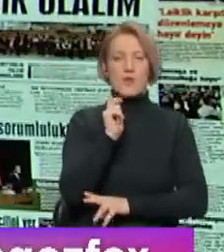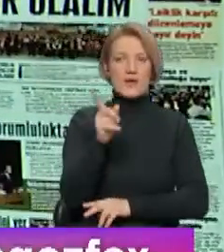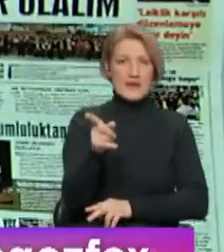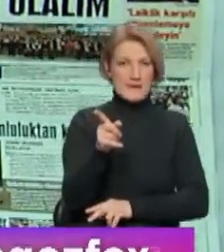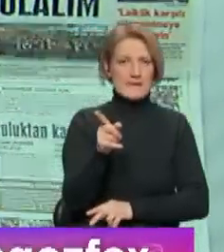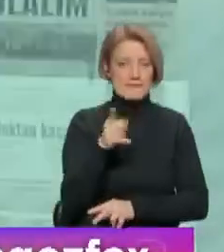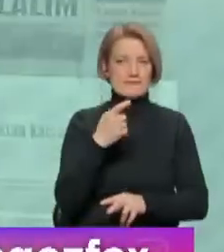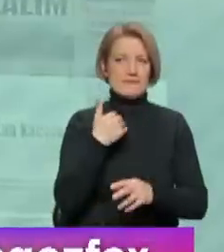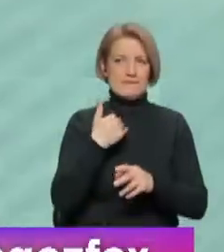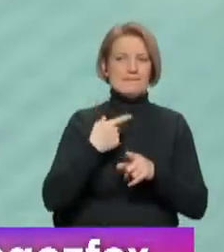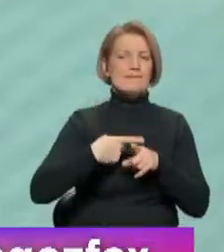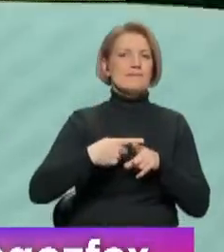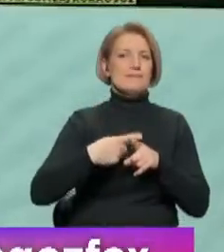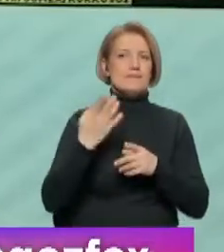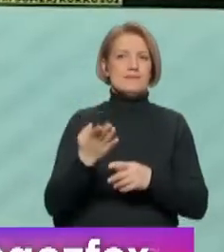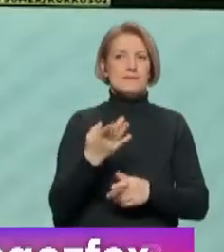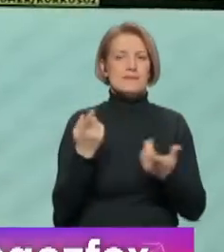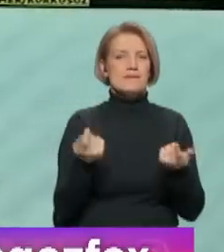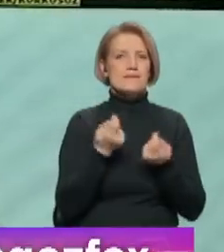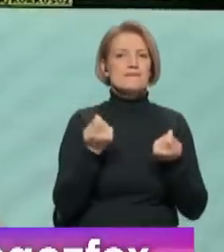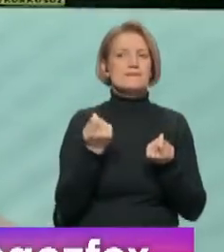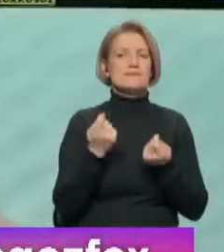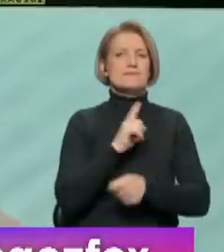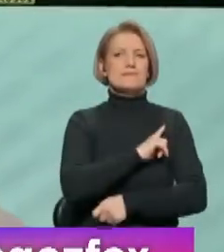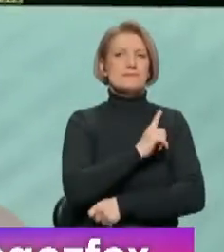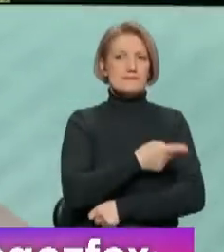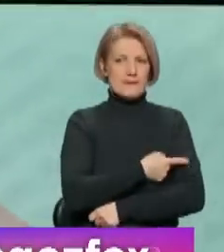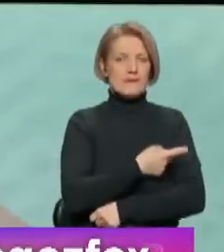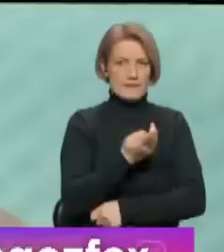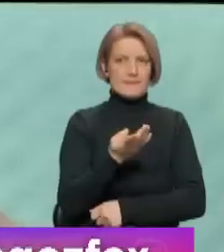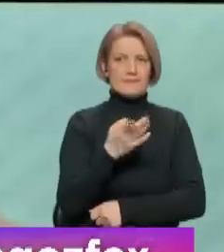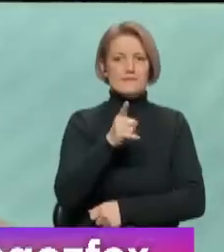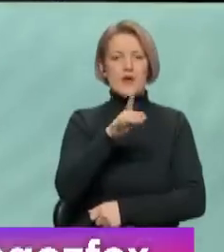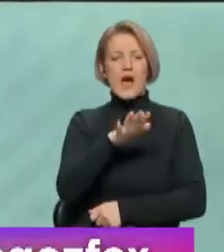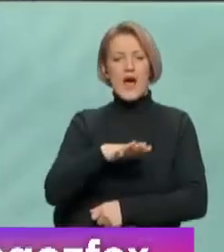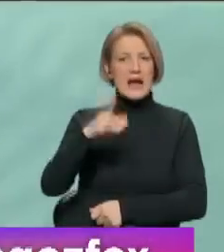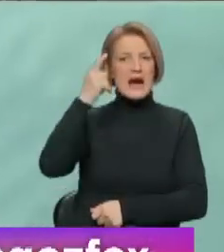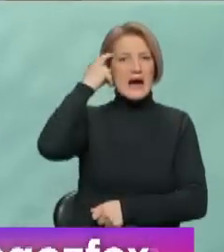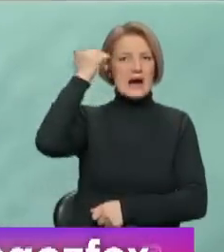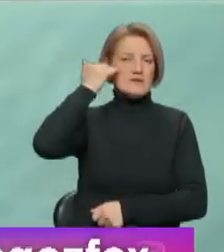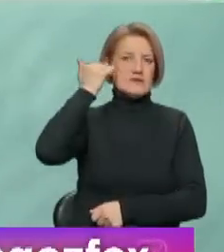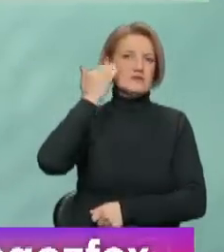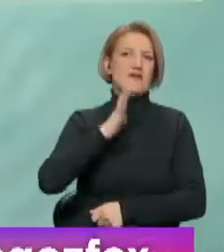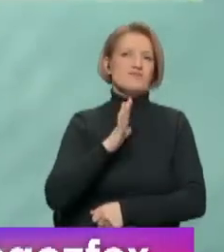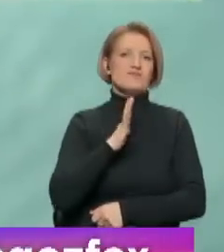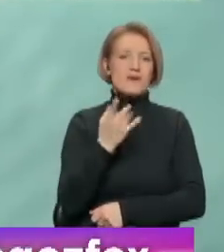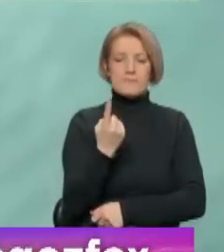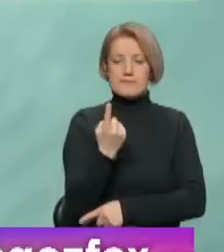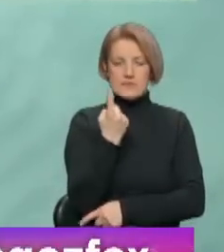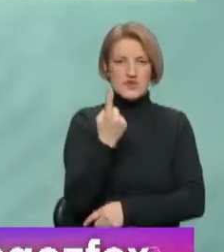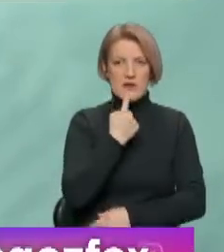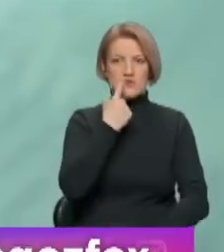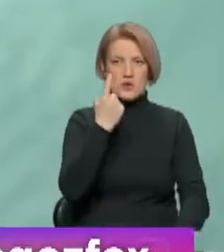ajanslar bizimle paylaştı ya İşiniz gücünüz algı oluşturmak deniliyor Bakın bu Herkesin hafızasına yerleşti Bir şey